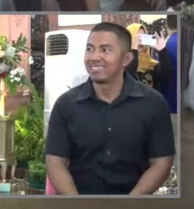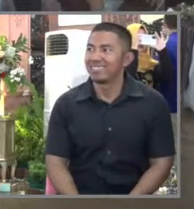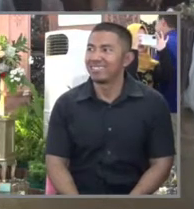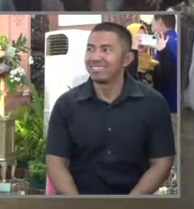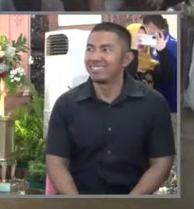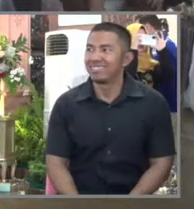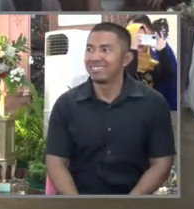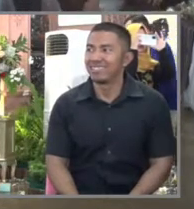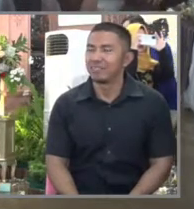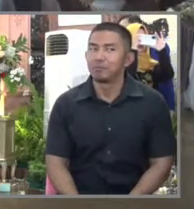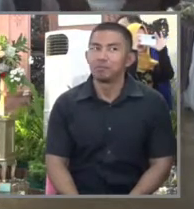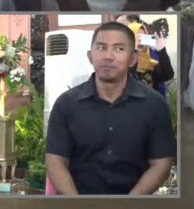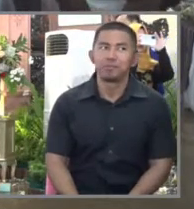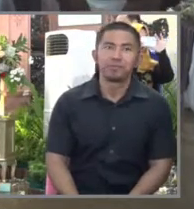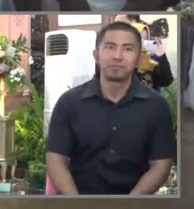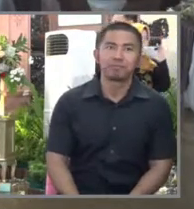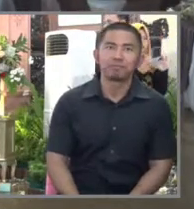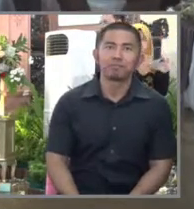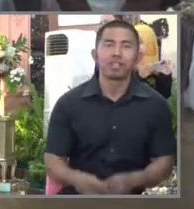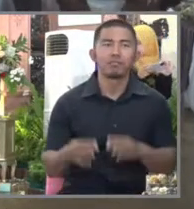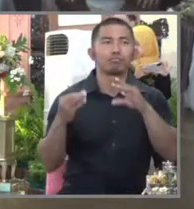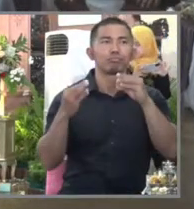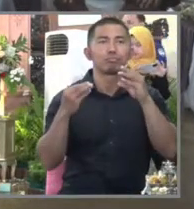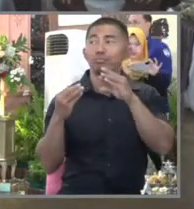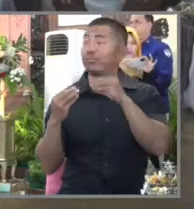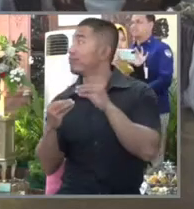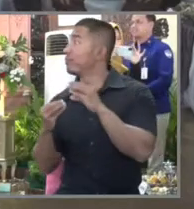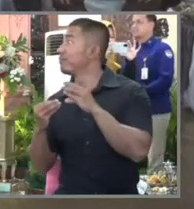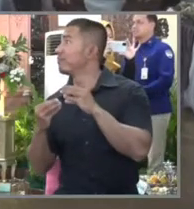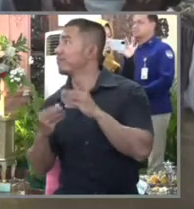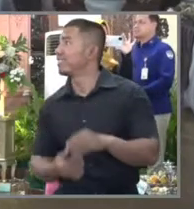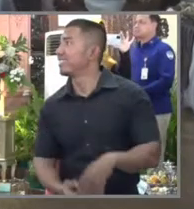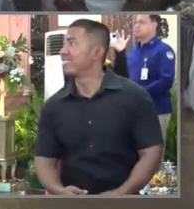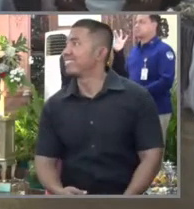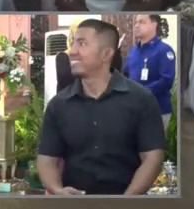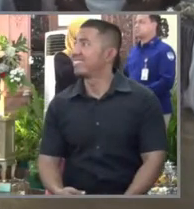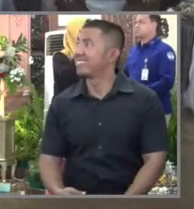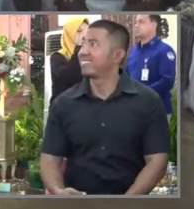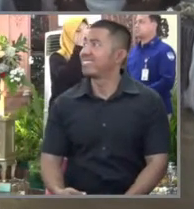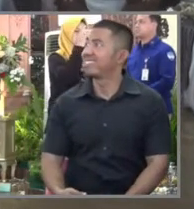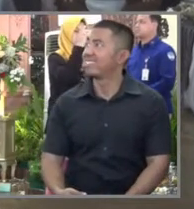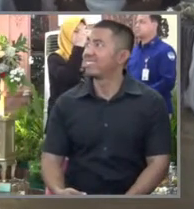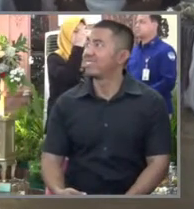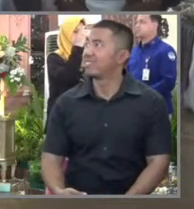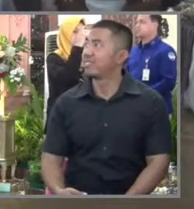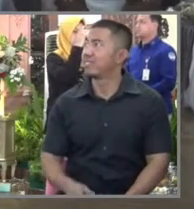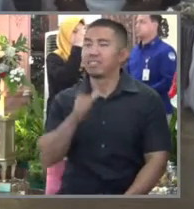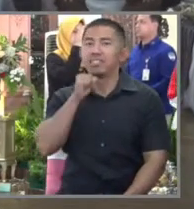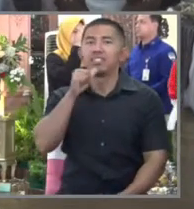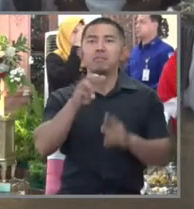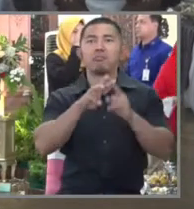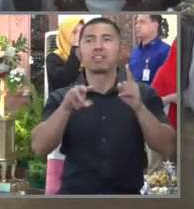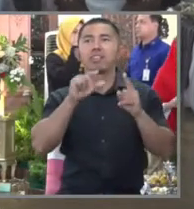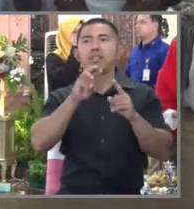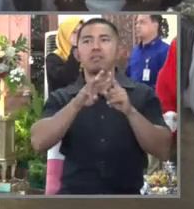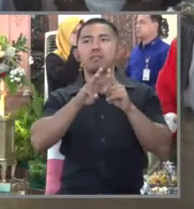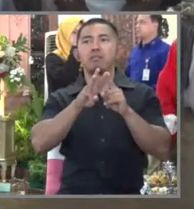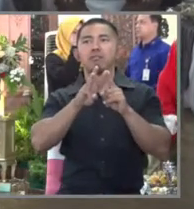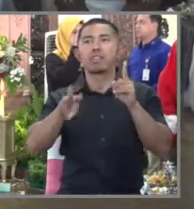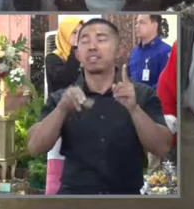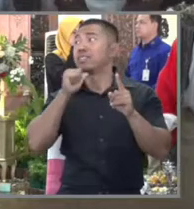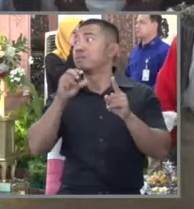ngenteni saiki. Iki gubernure melu bingung kowe. Bisa apa-apa? Siapa yang mewakili Anda?